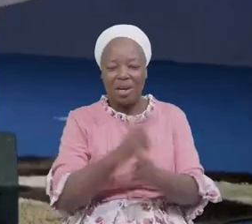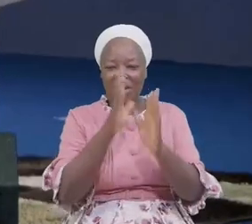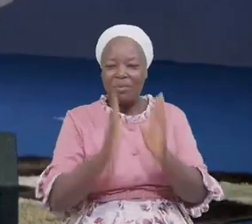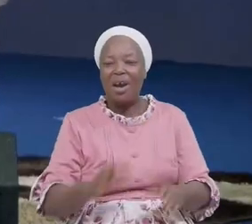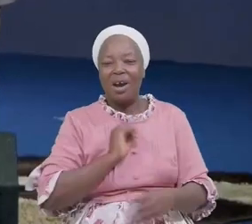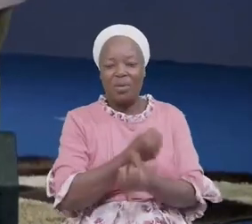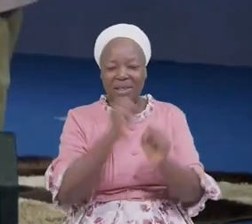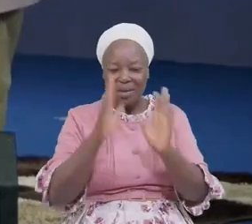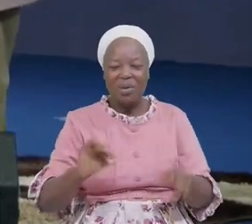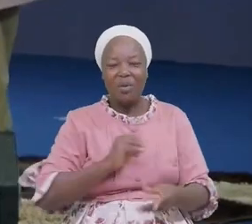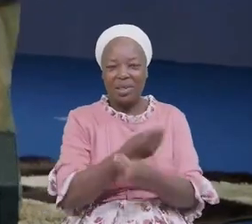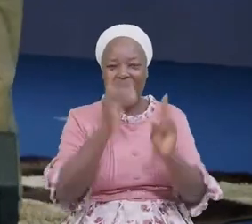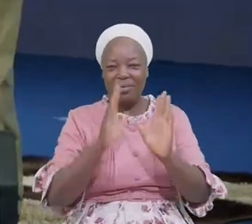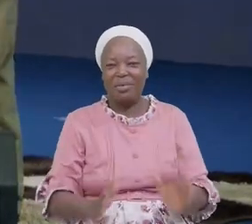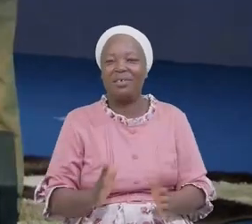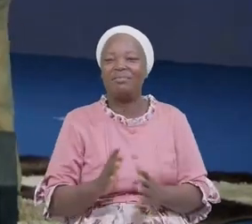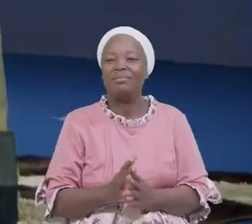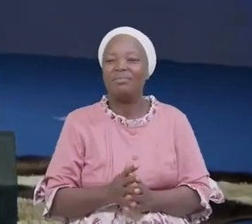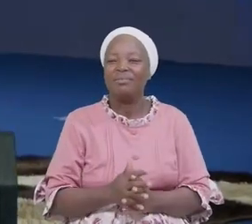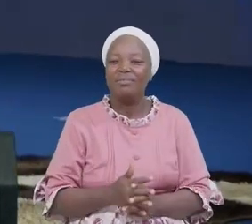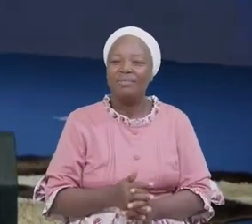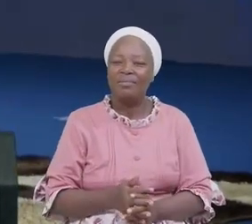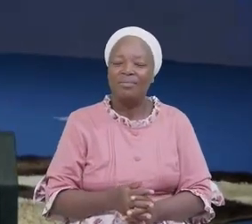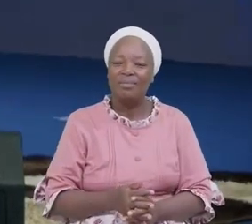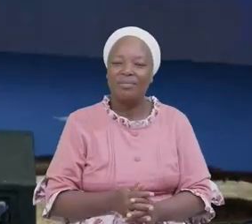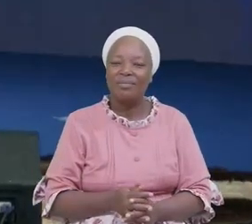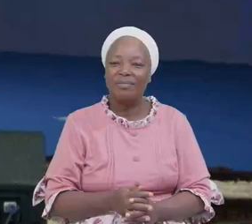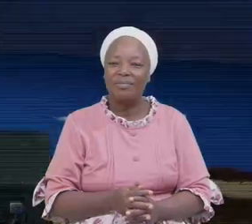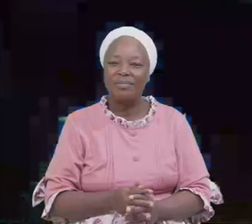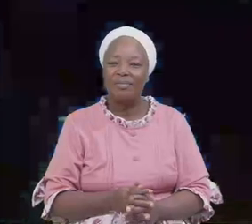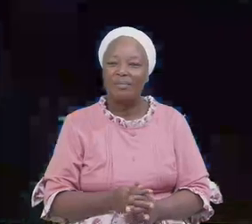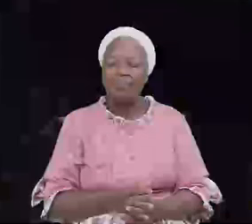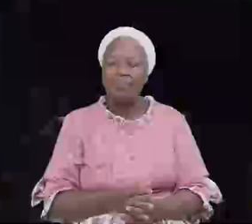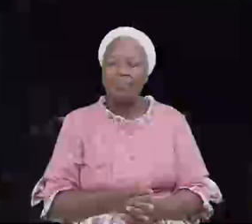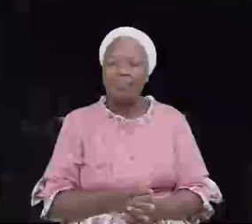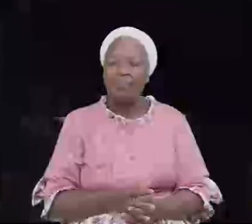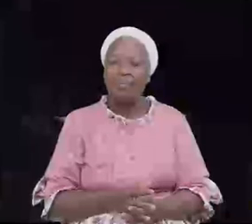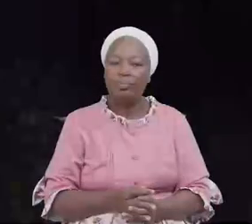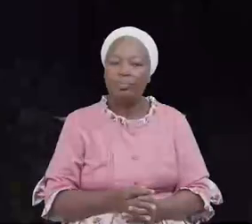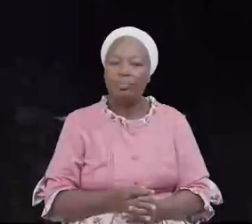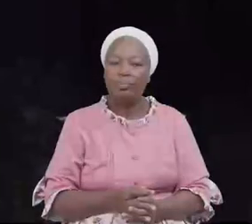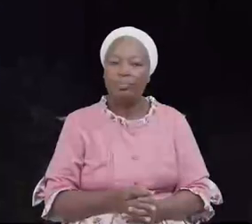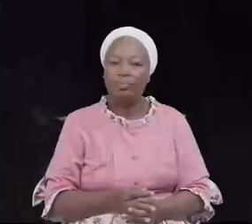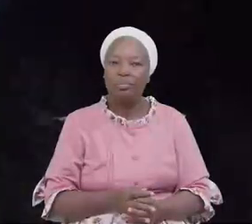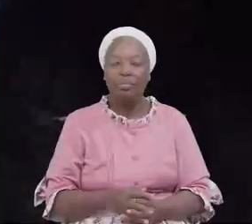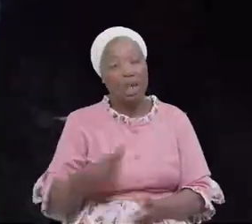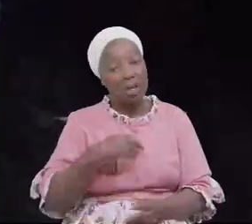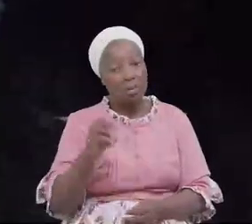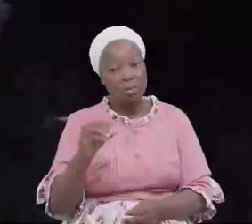Et la seule personne qui pouvait le libérer, la seule personne qui pouvait l'être, notre Seigneur, notre Rédempteur.